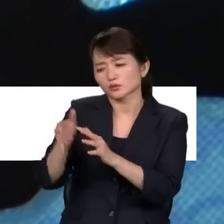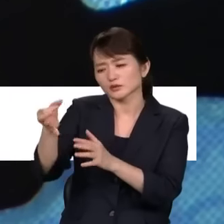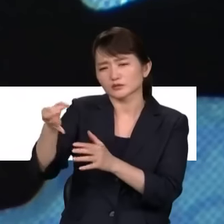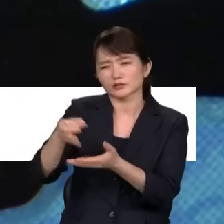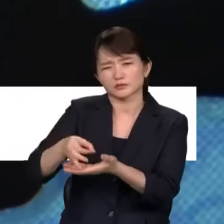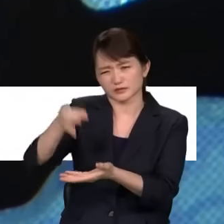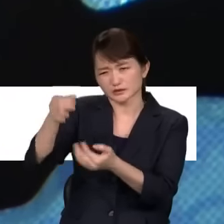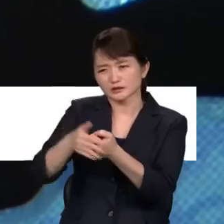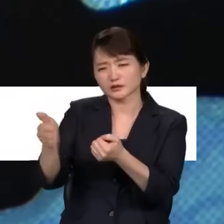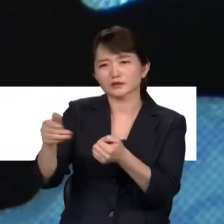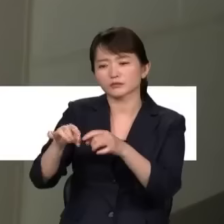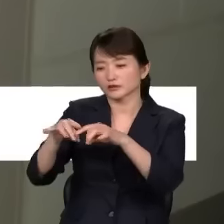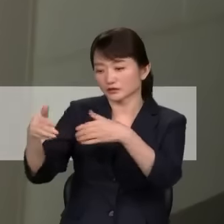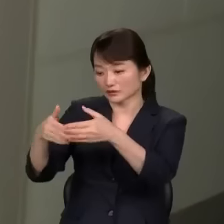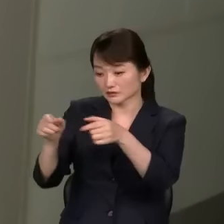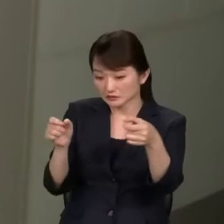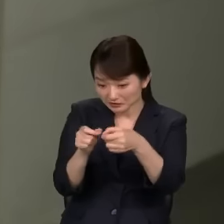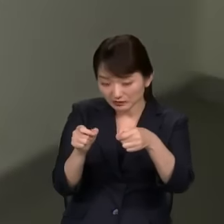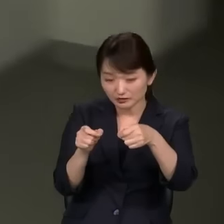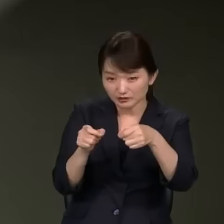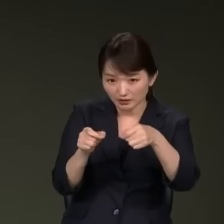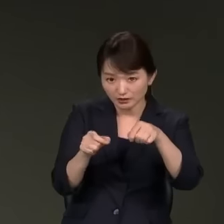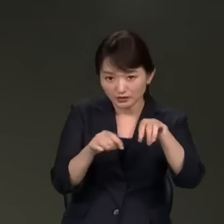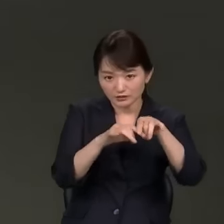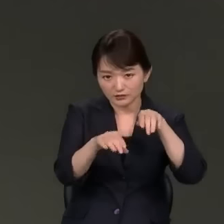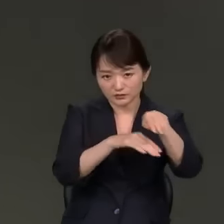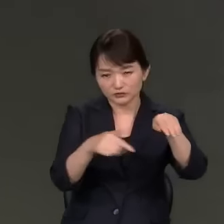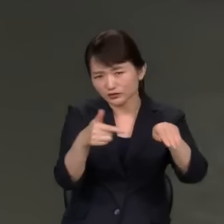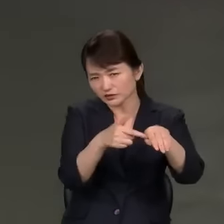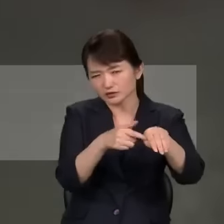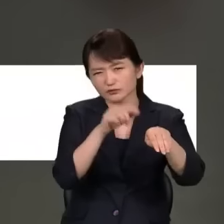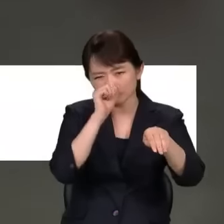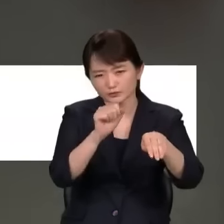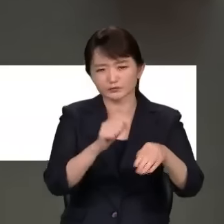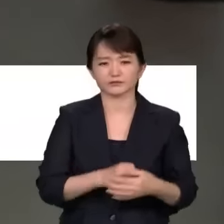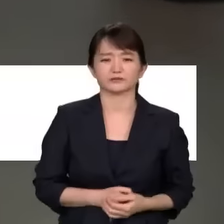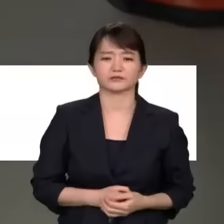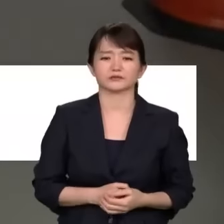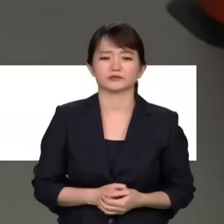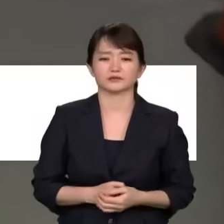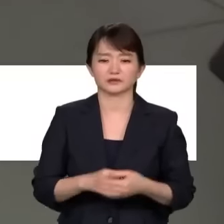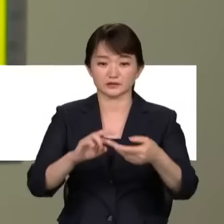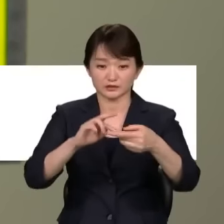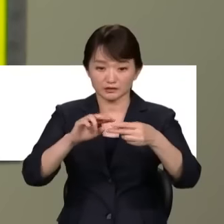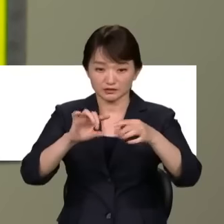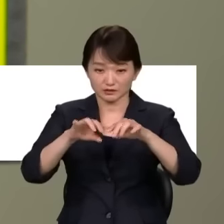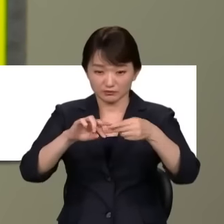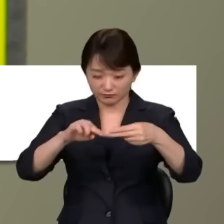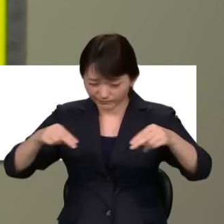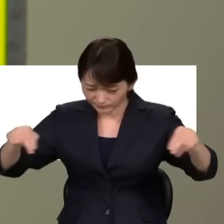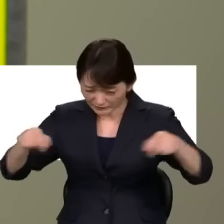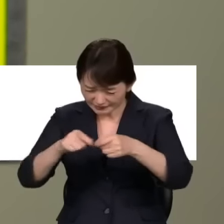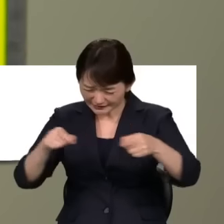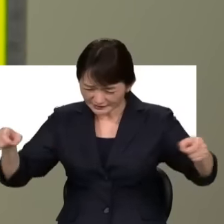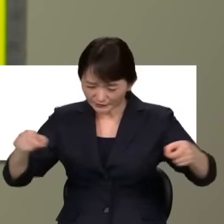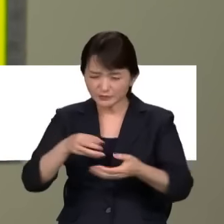인해 오히려 전기실 근처를 선호하는 추세입니다. 길이가 길어지면 길어질수록 단가가 높아지기 때문에